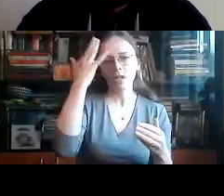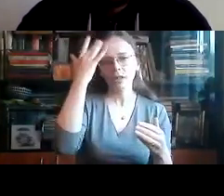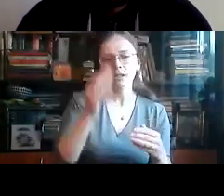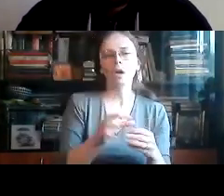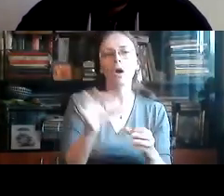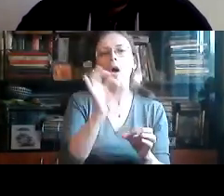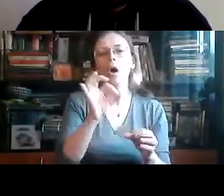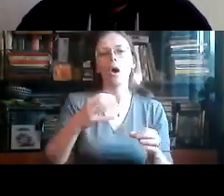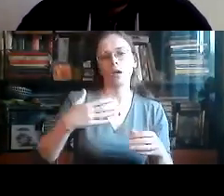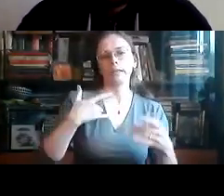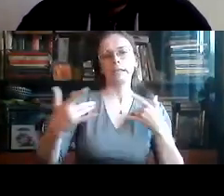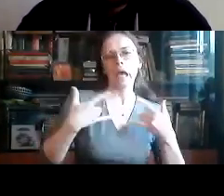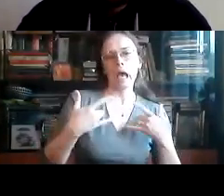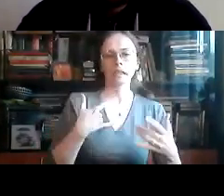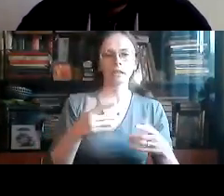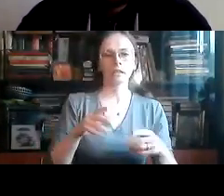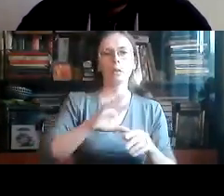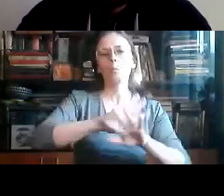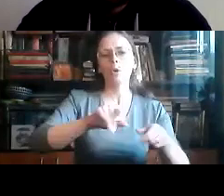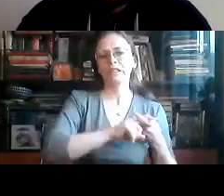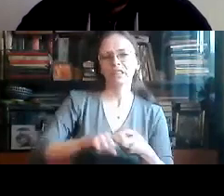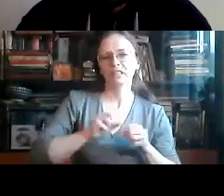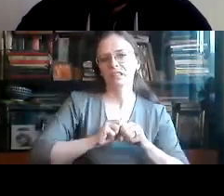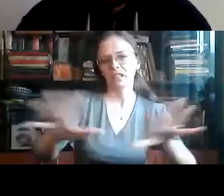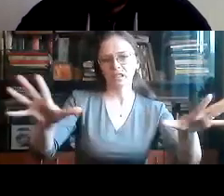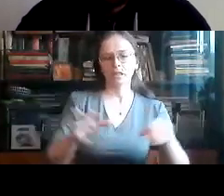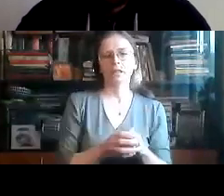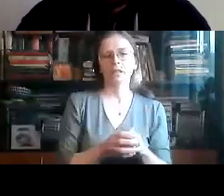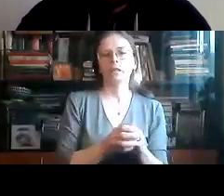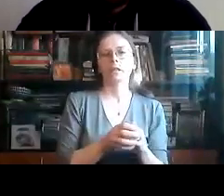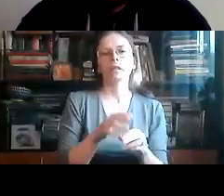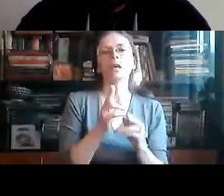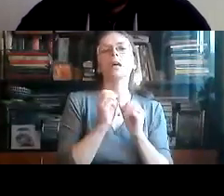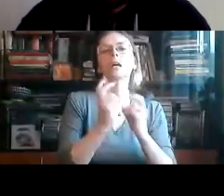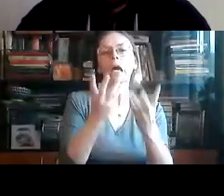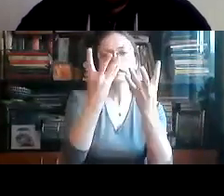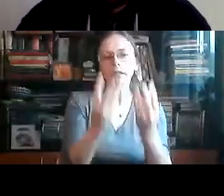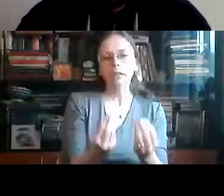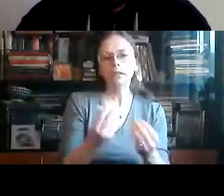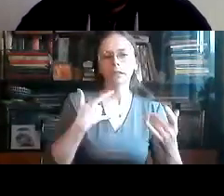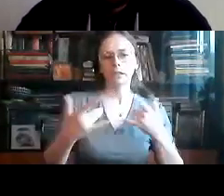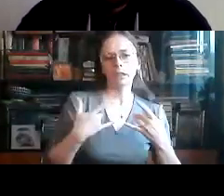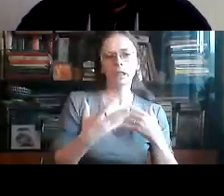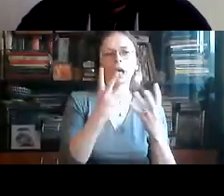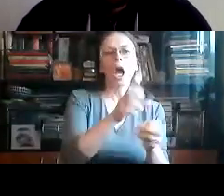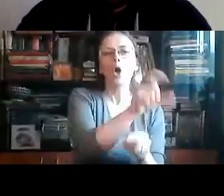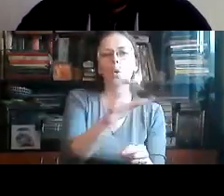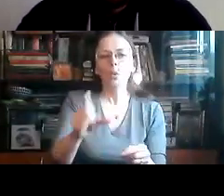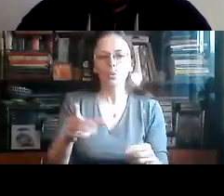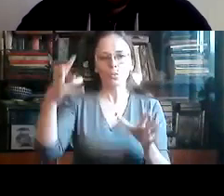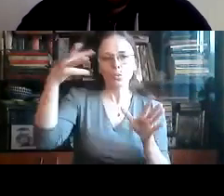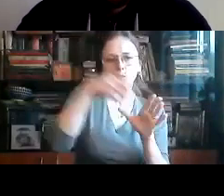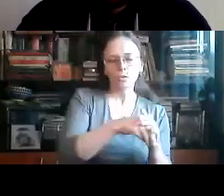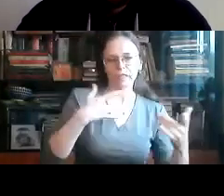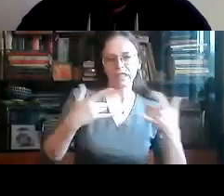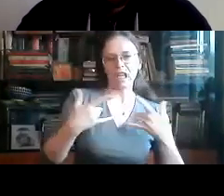после пандемии, о том, как мы, театральные деятели, вообще справляемся с этим. Вижу Андрея, очень